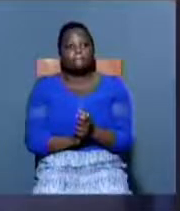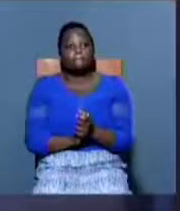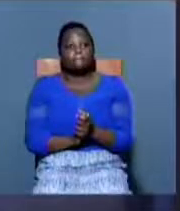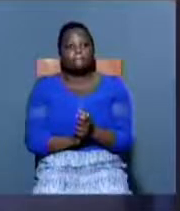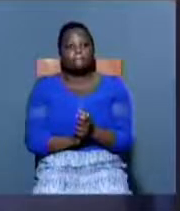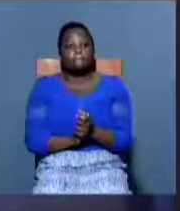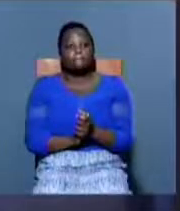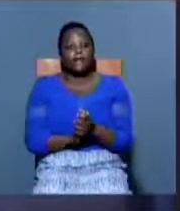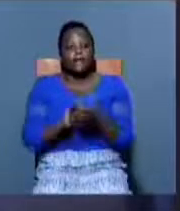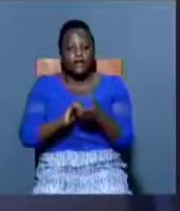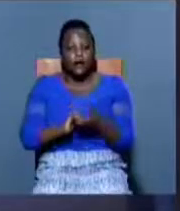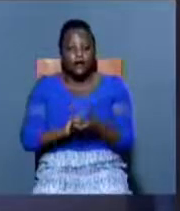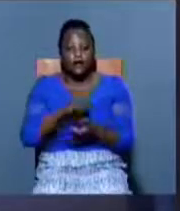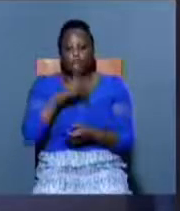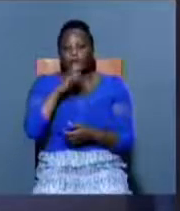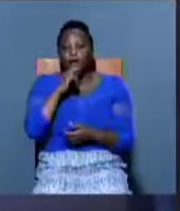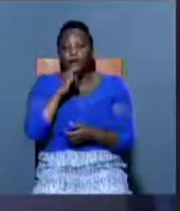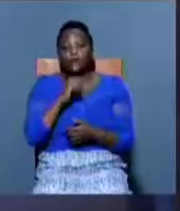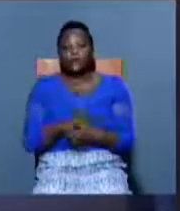na mwanamume.